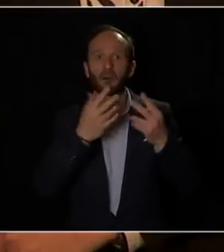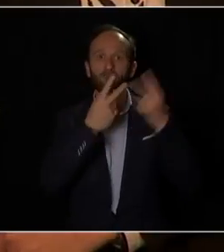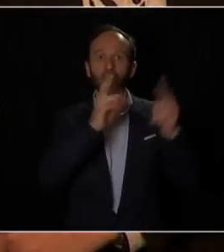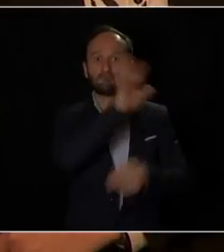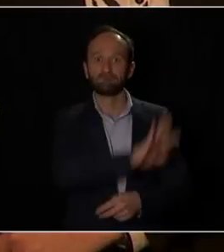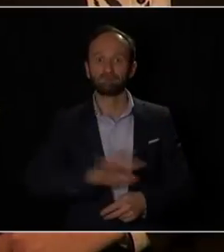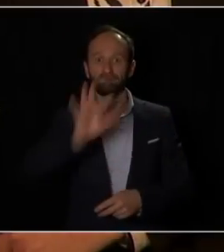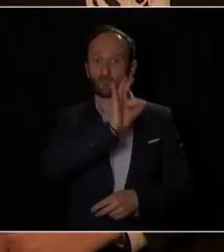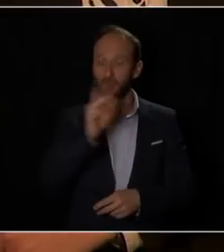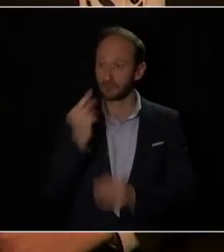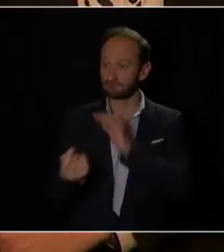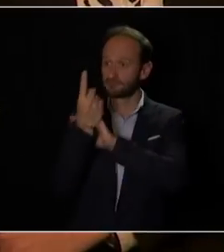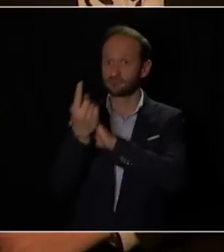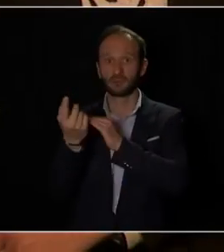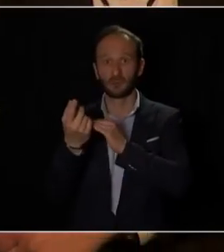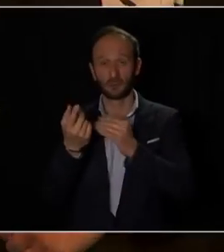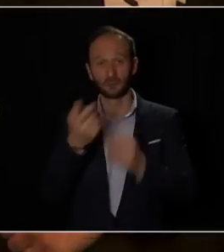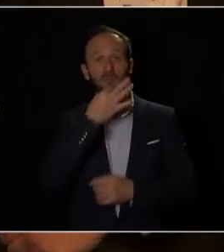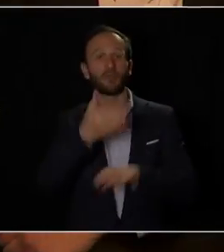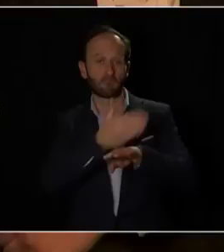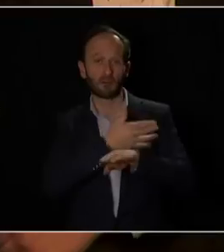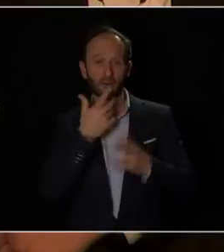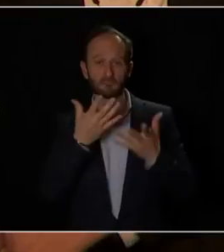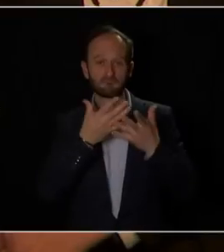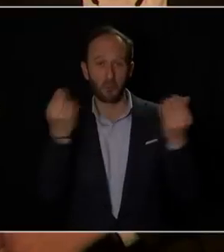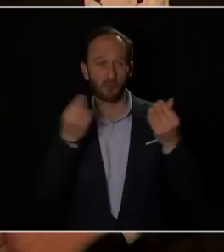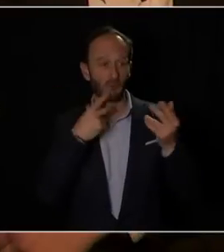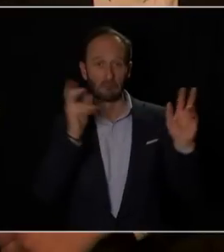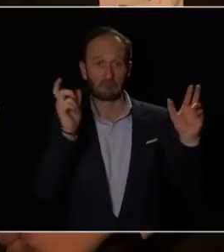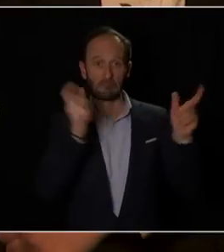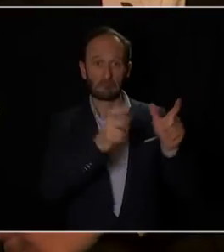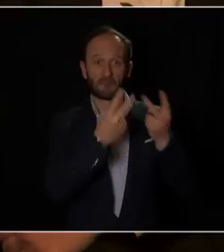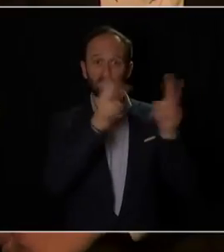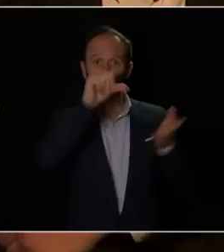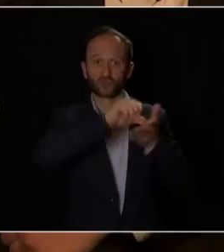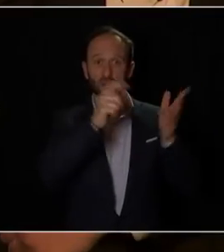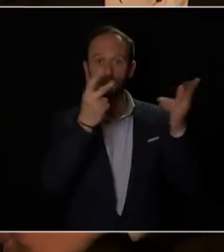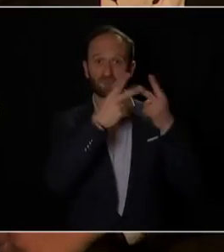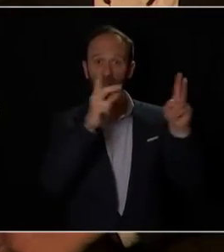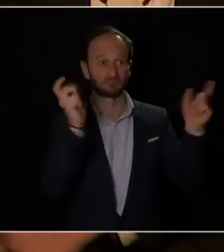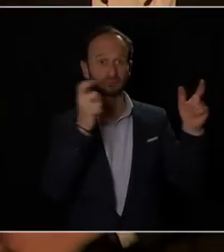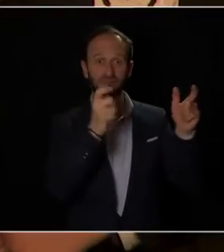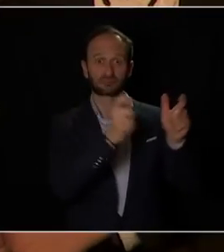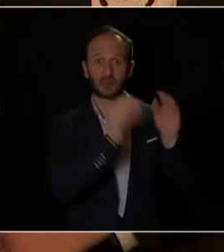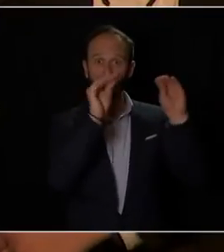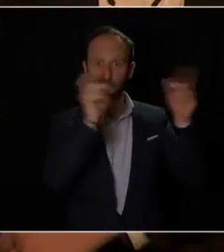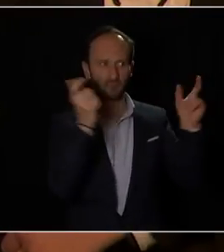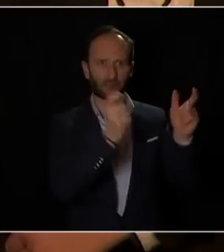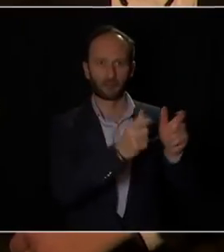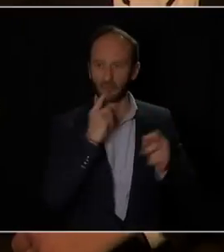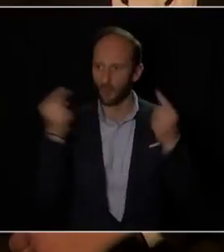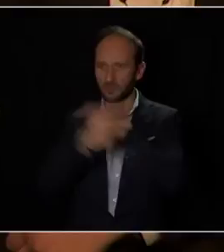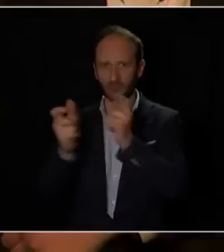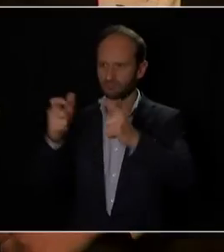le disais, où de nombreux territoires déplorent la désertification des centres-villes. Le commerce connaît, dans toute